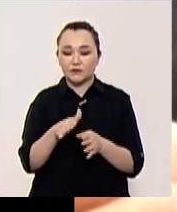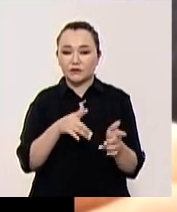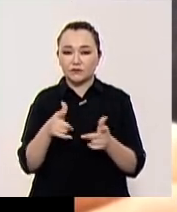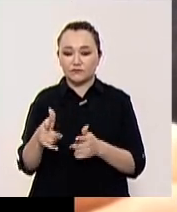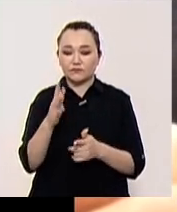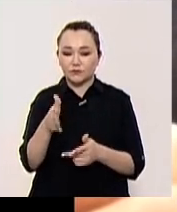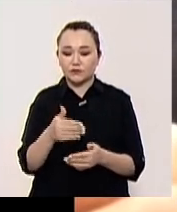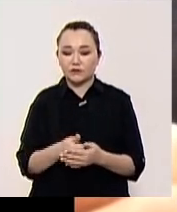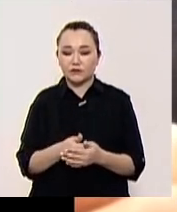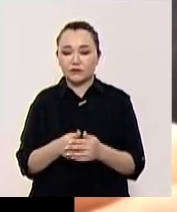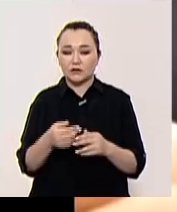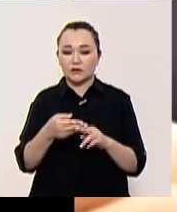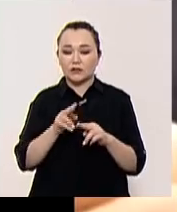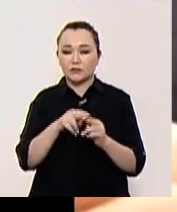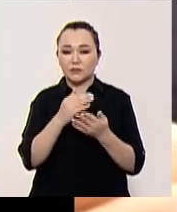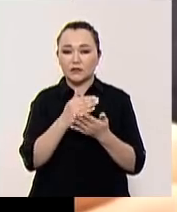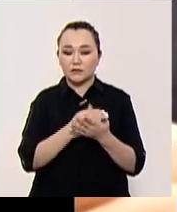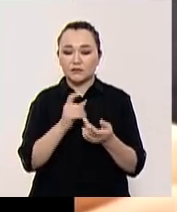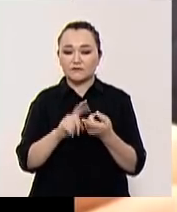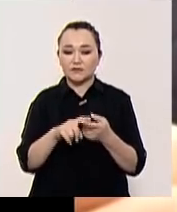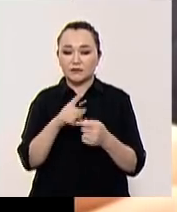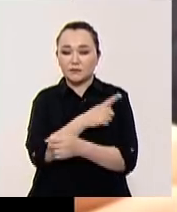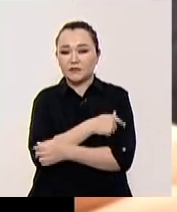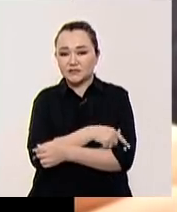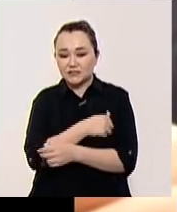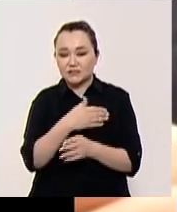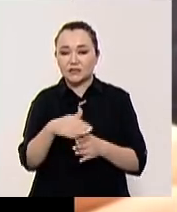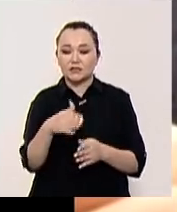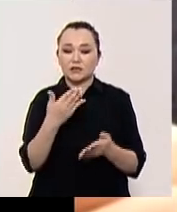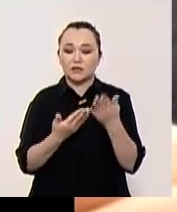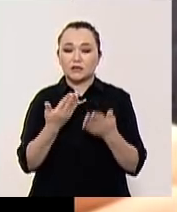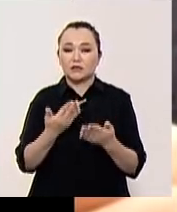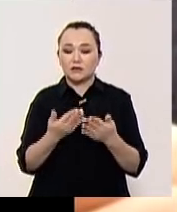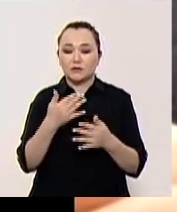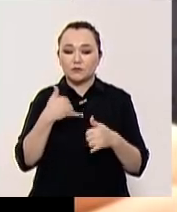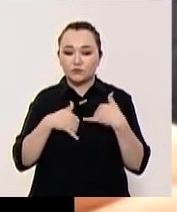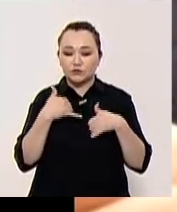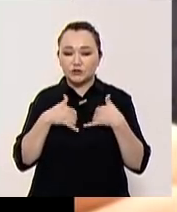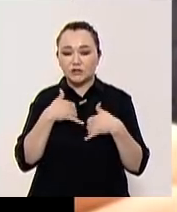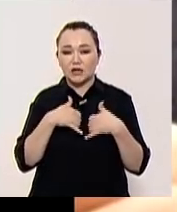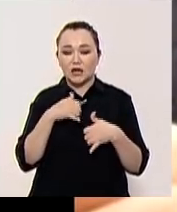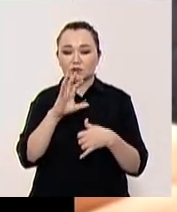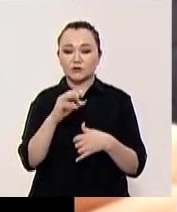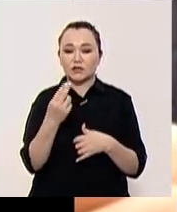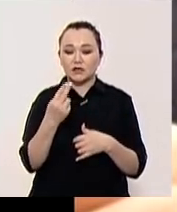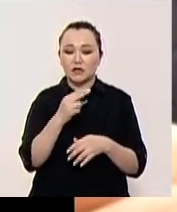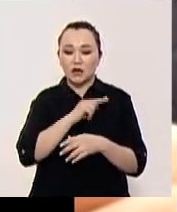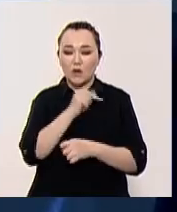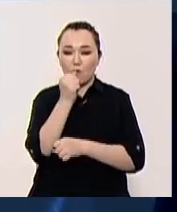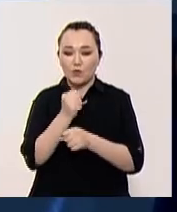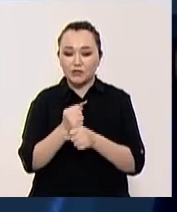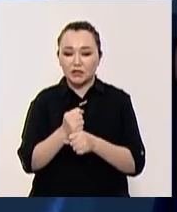дайындайды. Ол бағдарлама бойынша медицина саласында немесе педагогтер, социальный работниктер